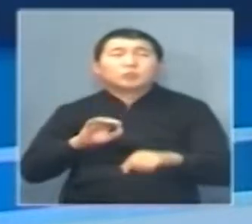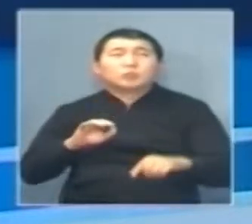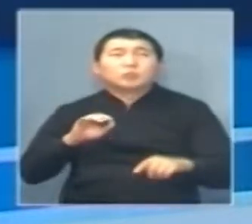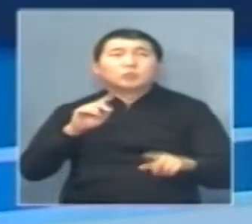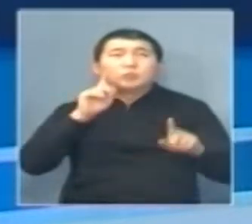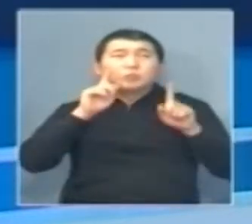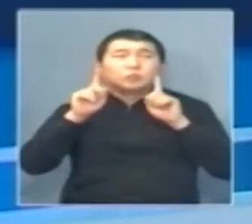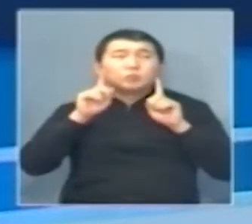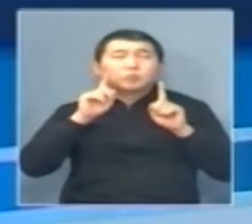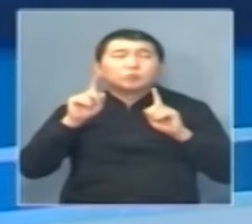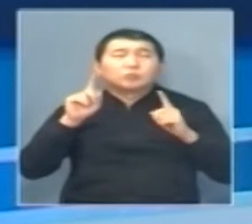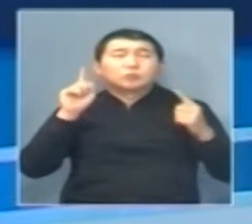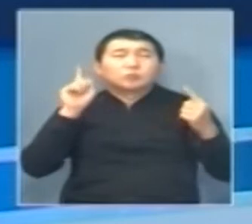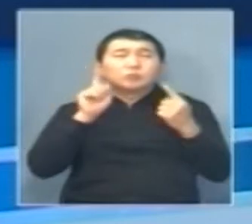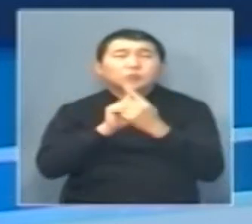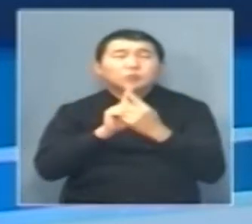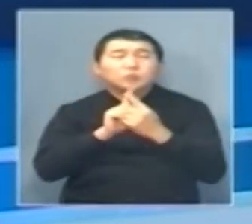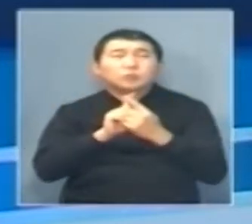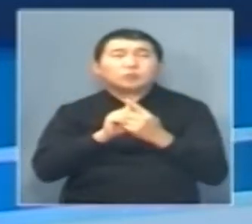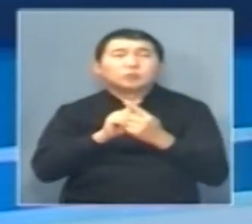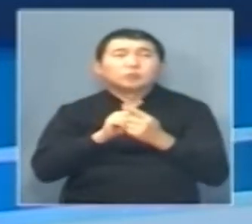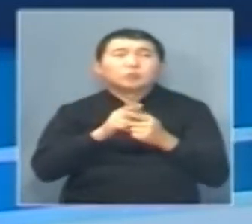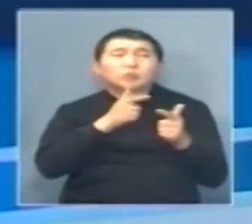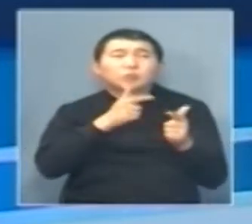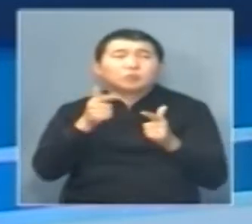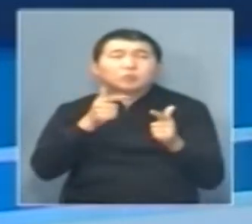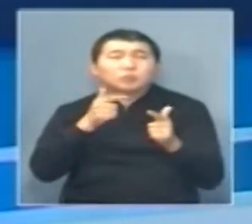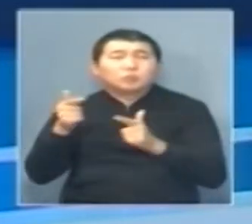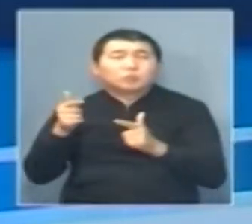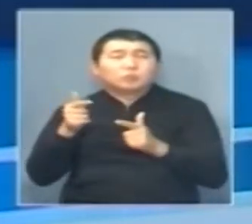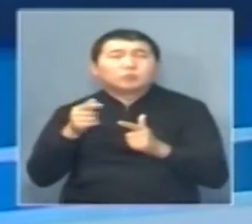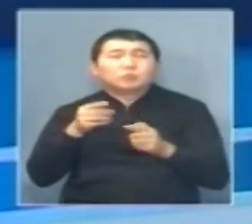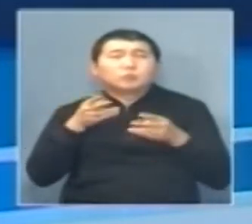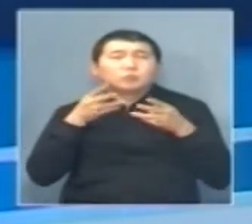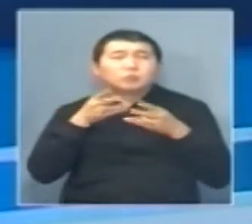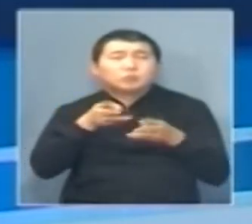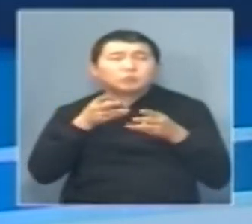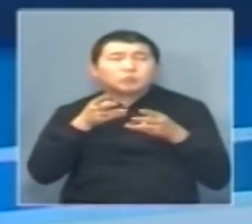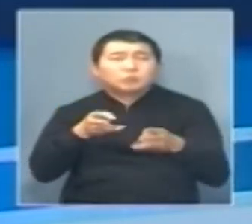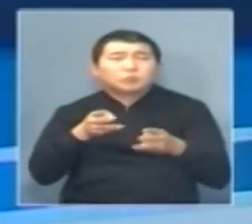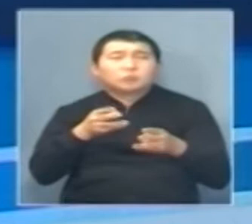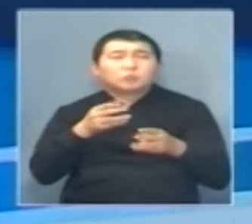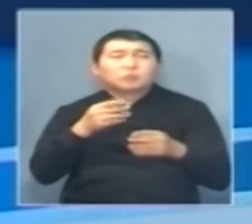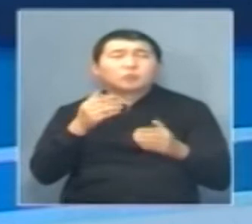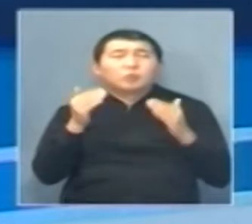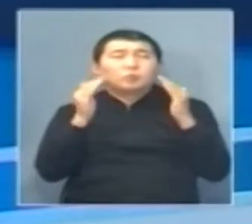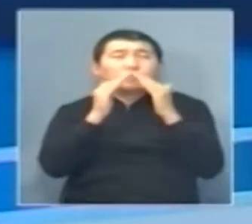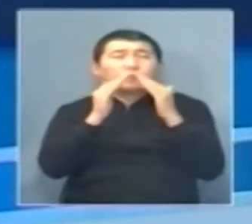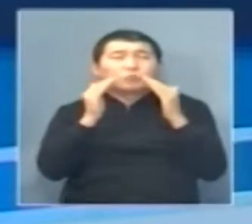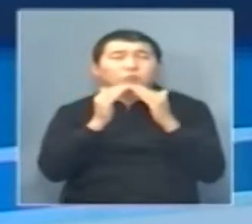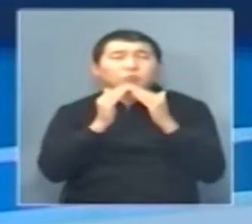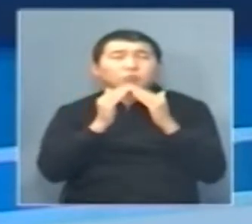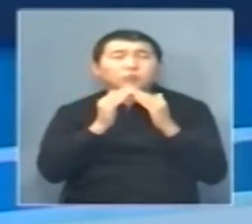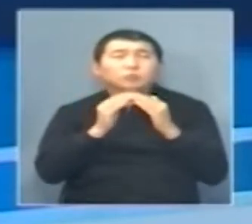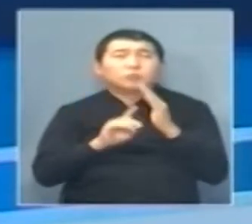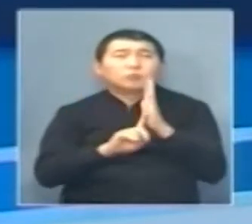встрече обсуждались вопросы подготовки к отопительному сезону. Многие жители частного сектора уже начали использовать печное отопление, а